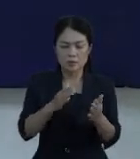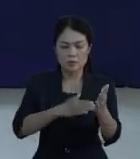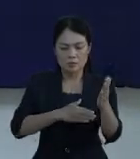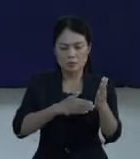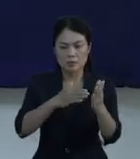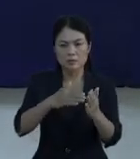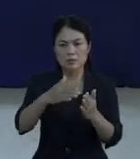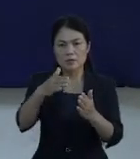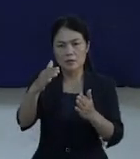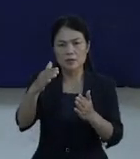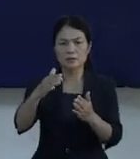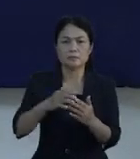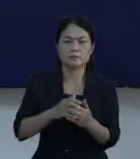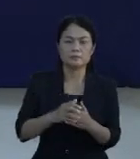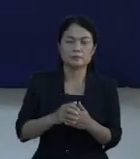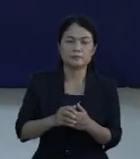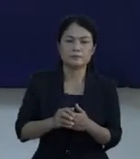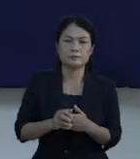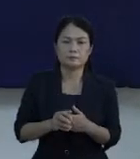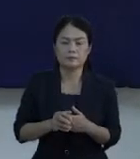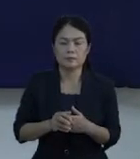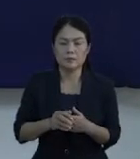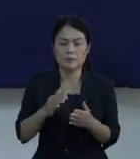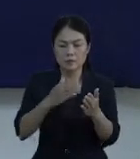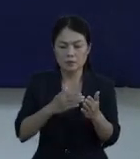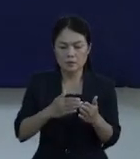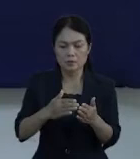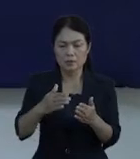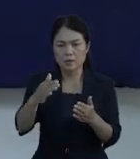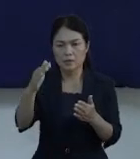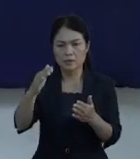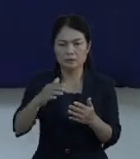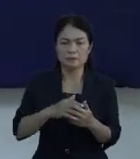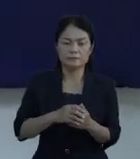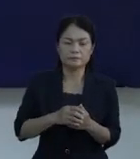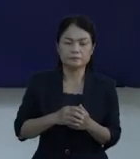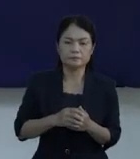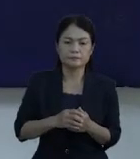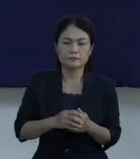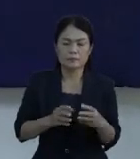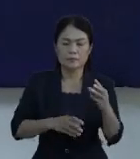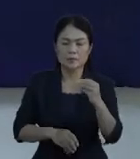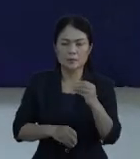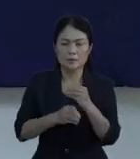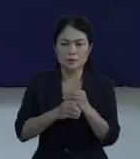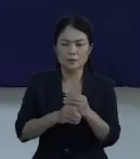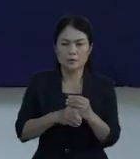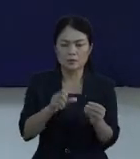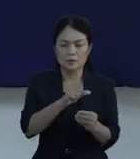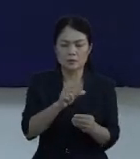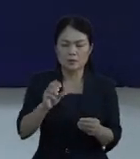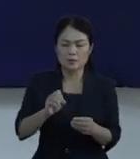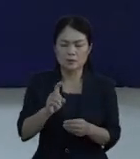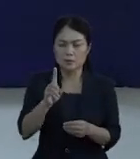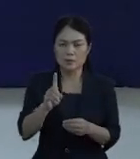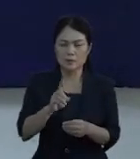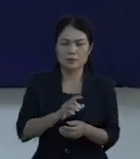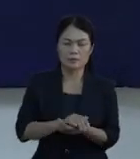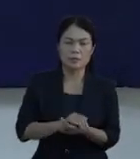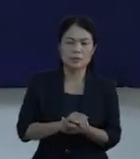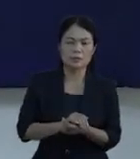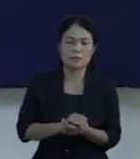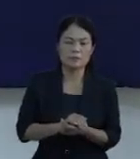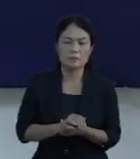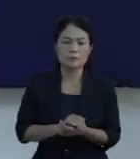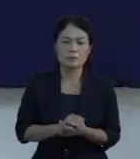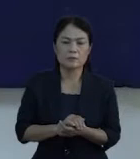bằng cốt làng cứ trái bằng cốt làng bằng cốt láng trái thay mọi tung sáng chùm nuốn môi đấy